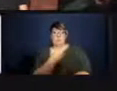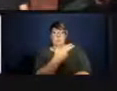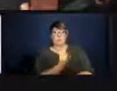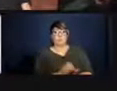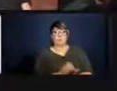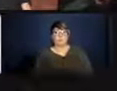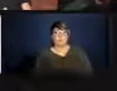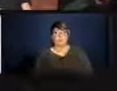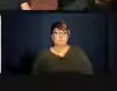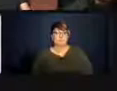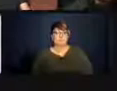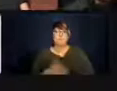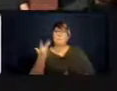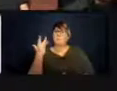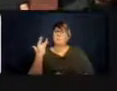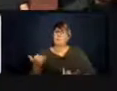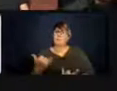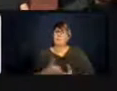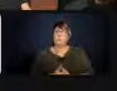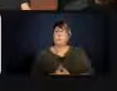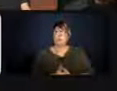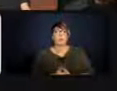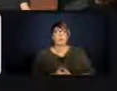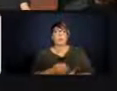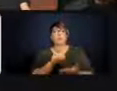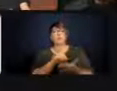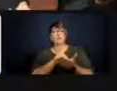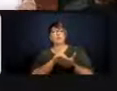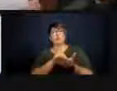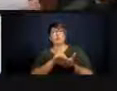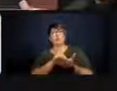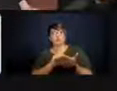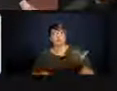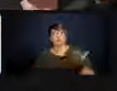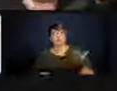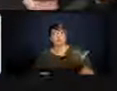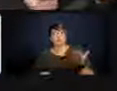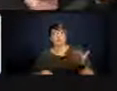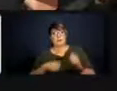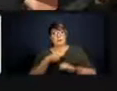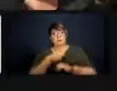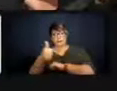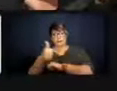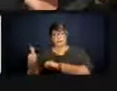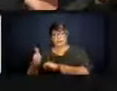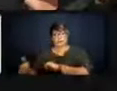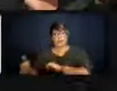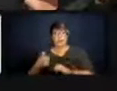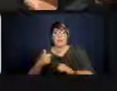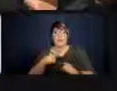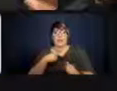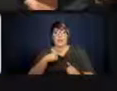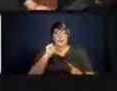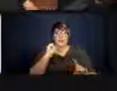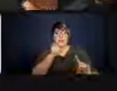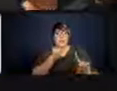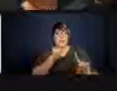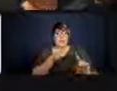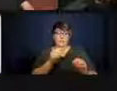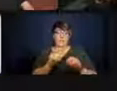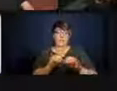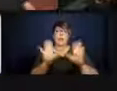القرن 21. والسؤال الذي يطرح نفسه هو لماذا الآن؟